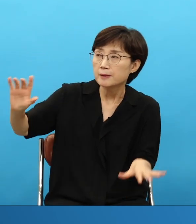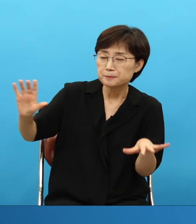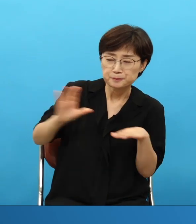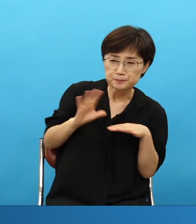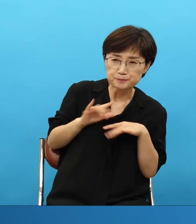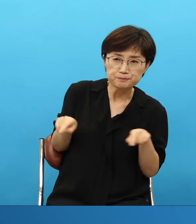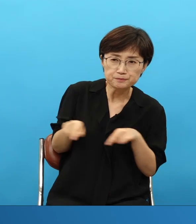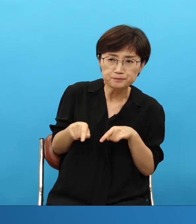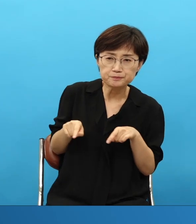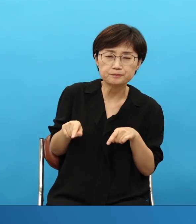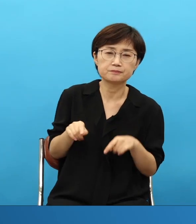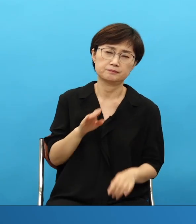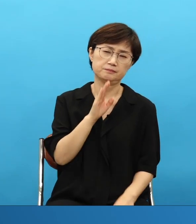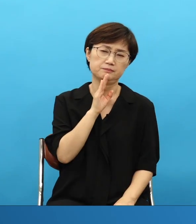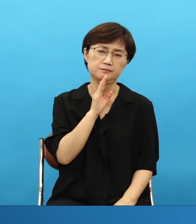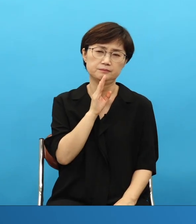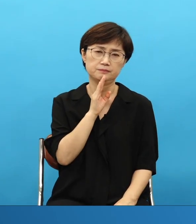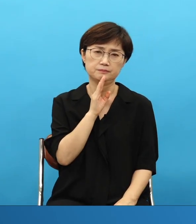fears him. 근데 이거를